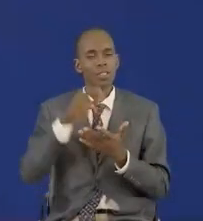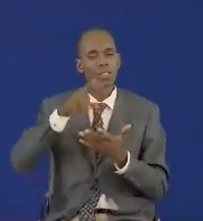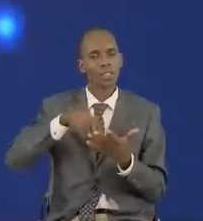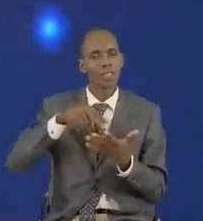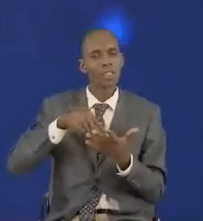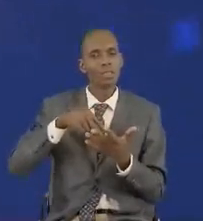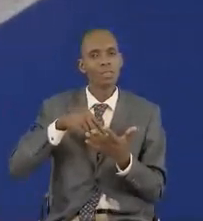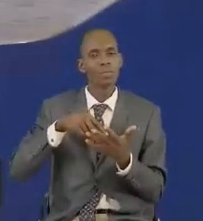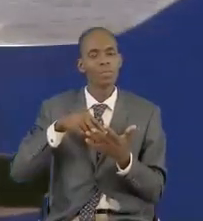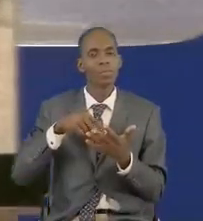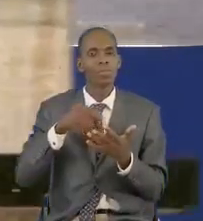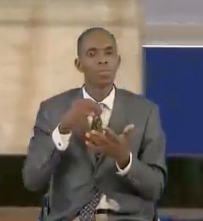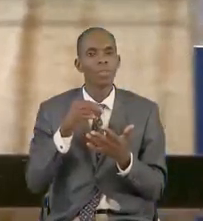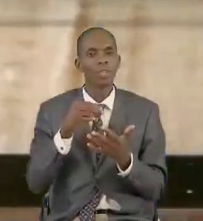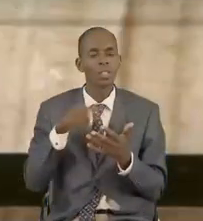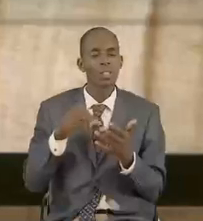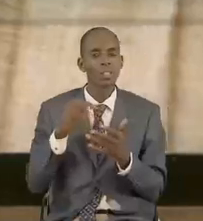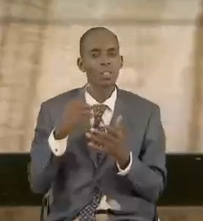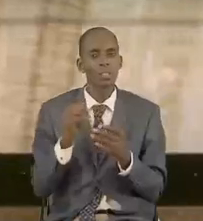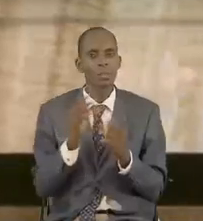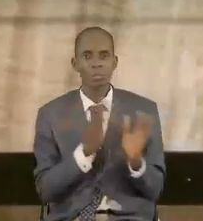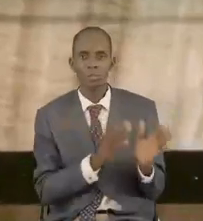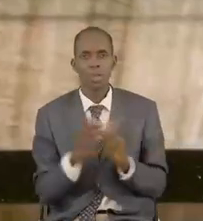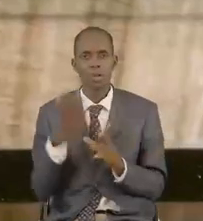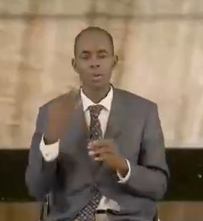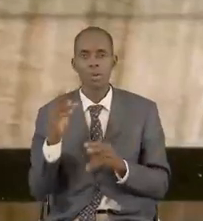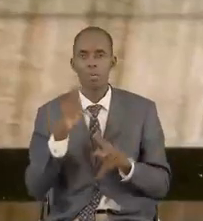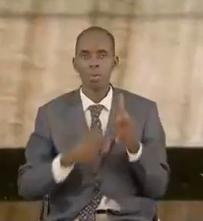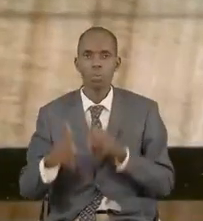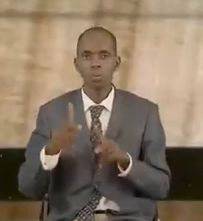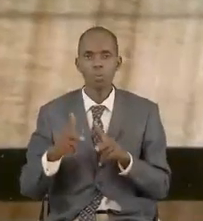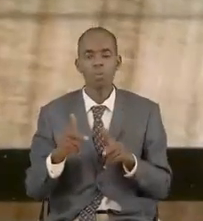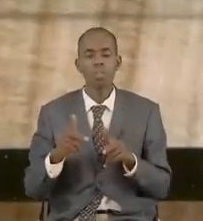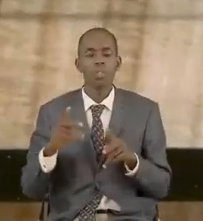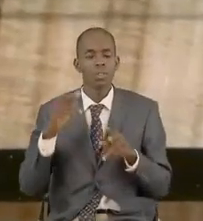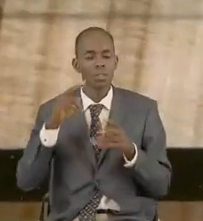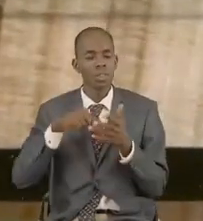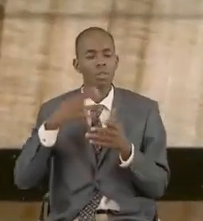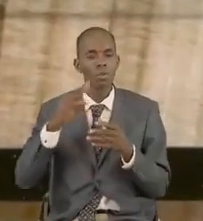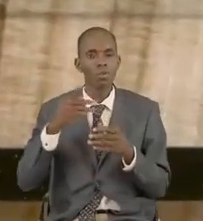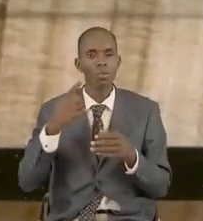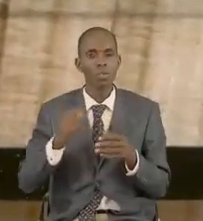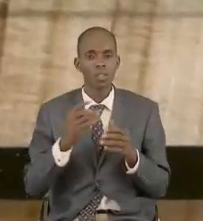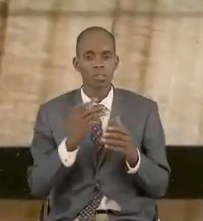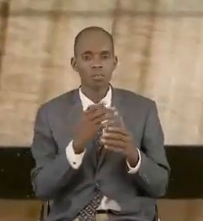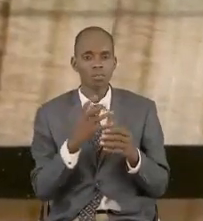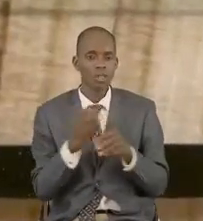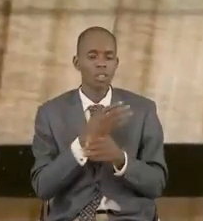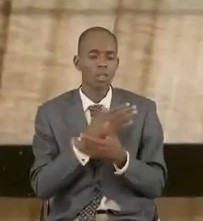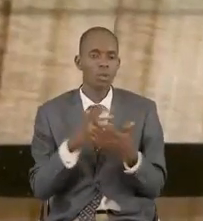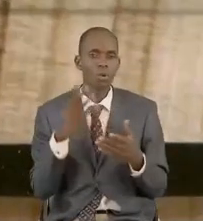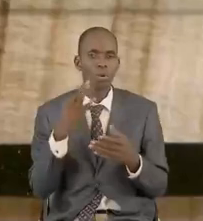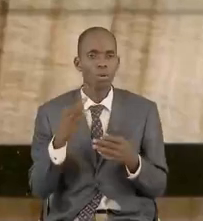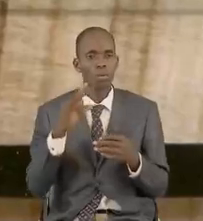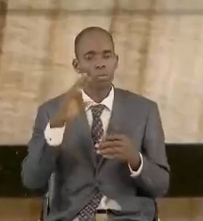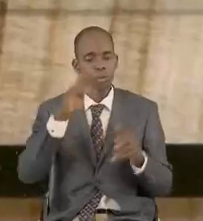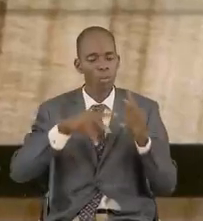des gens de Christ a une telle personne l'homme Moïse